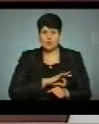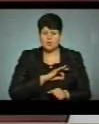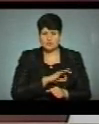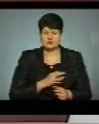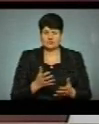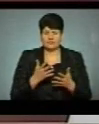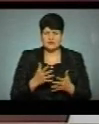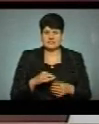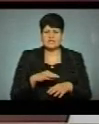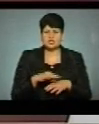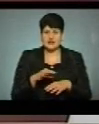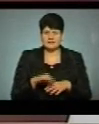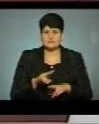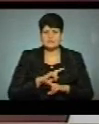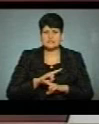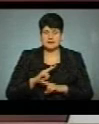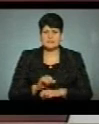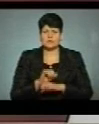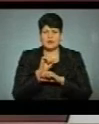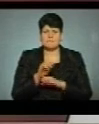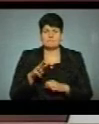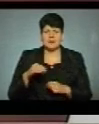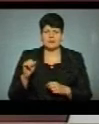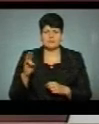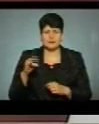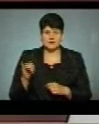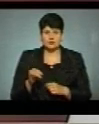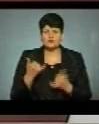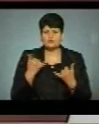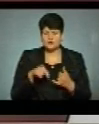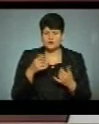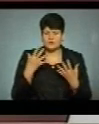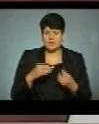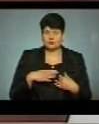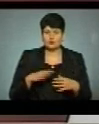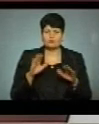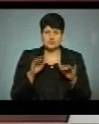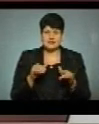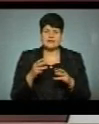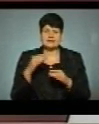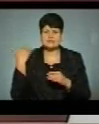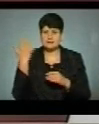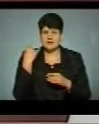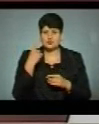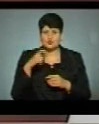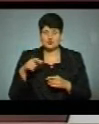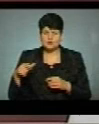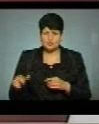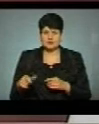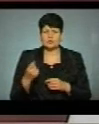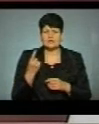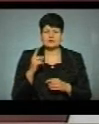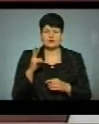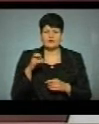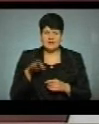визнала жертвами загиблих мітингувальників Майдану. Цього дня на Майдані відбулось прощання з Небесною сотнею. 11 квітня того ж року